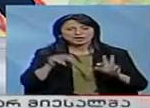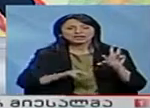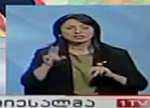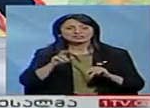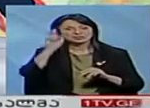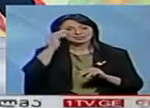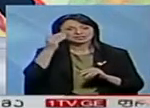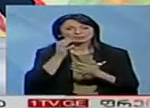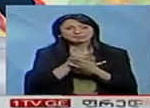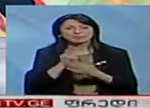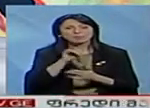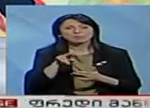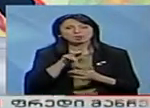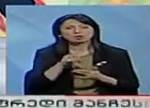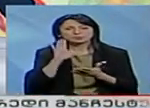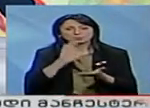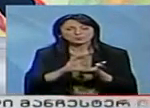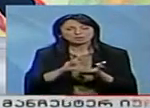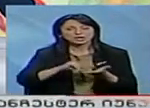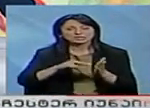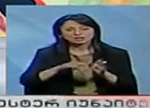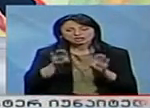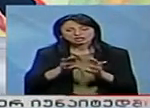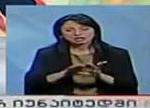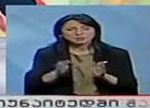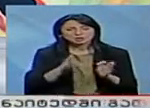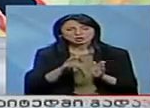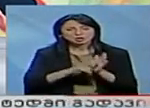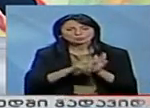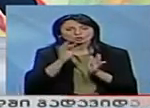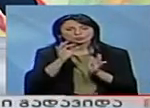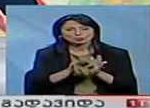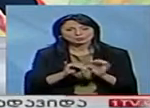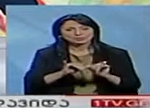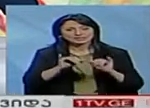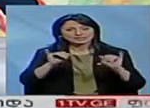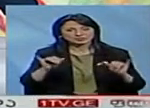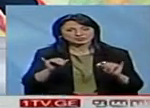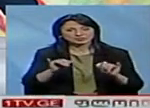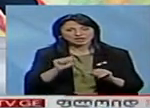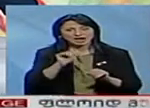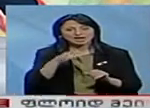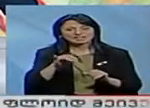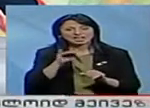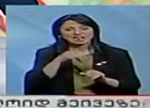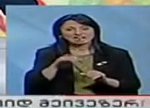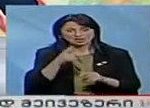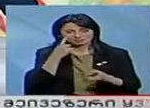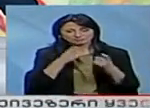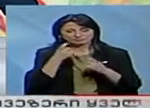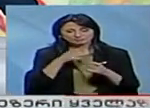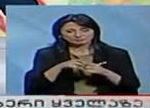გათვალისწინებული მთავრობის სარეზერვო ფონდის მოცულობა დაგეგმილთან შედარებით მინიმუმ 80%-ით იზრდებოდა. IDFI-ის ინფორმაციით,